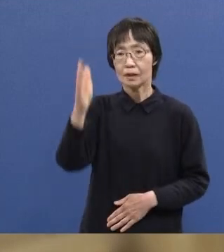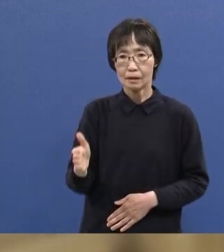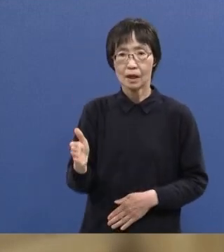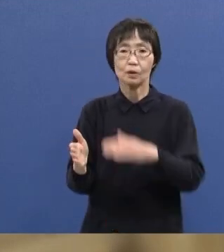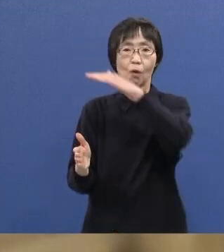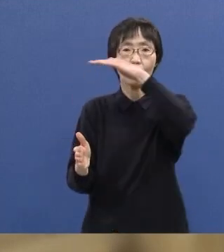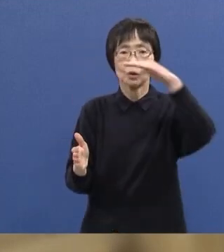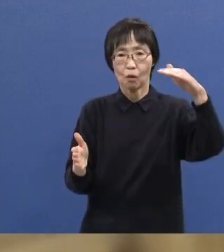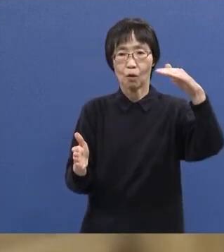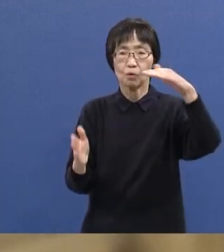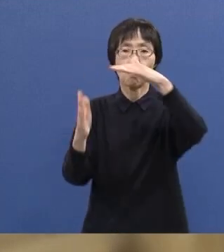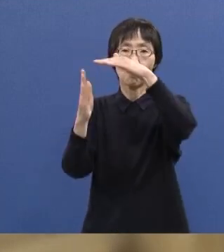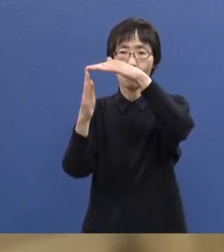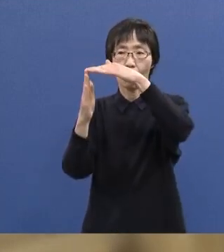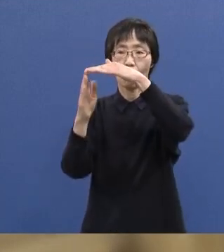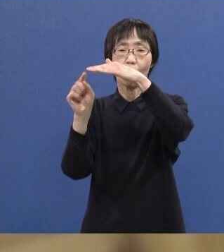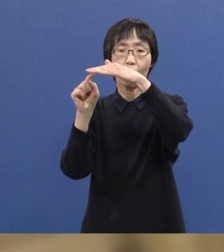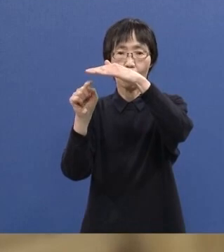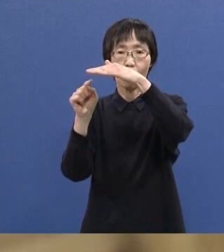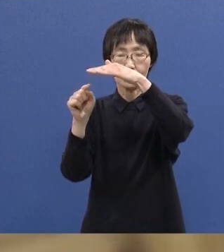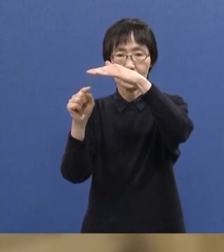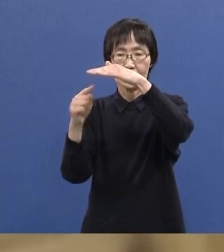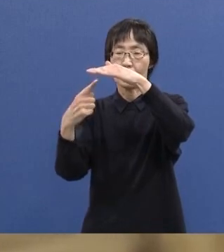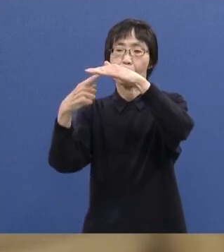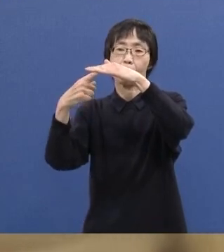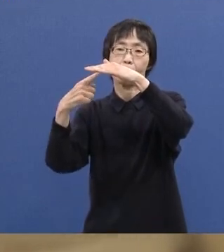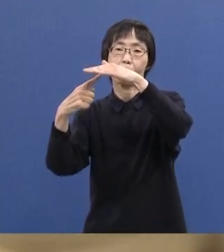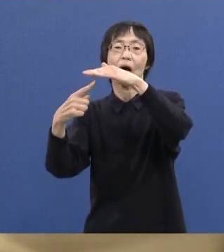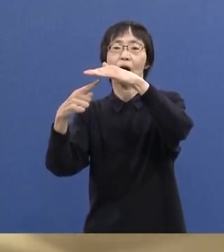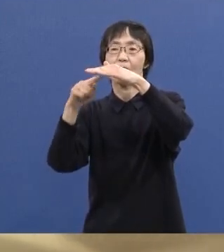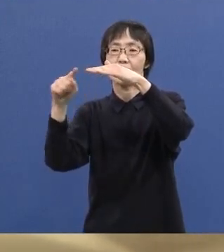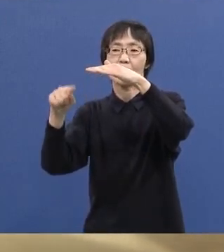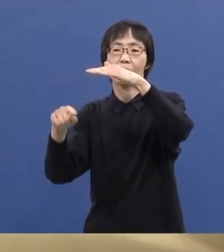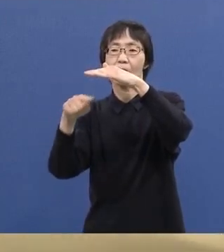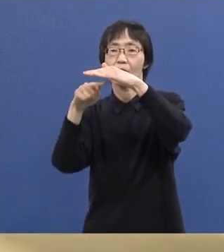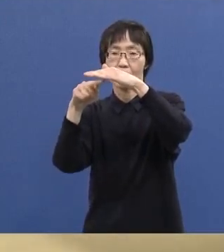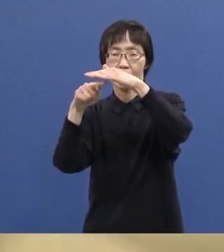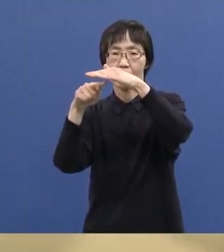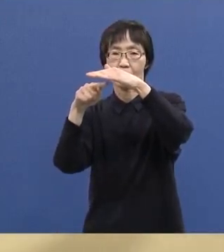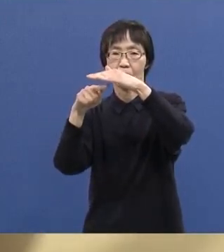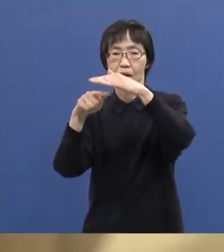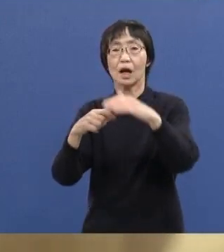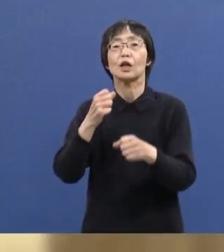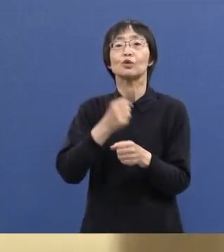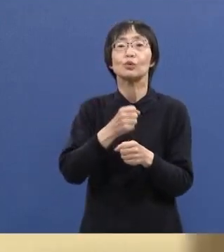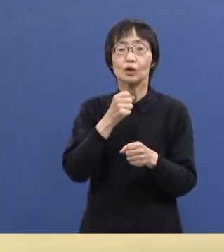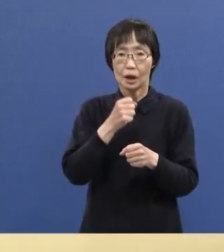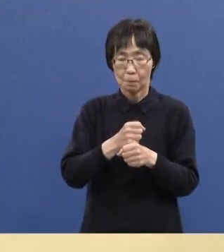横方向の針の間をちょうど直角三角形になるように組まれています。